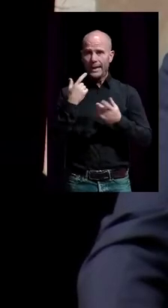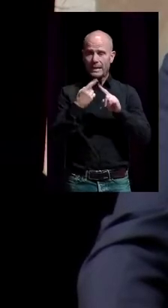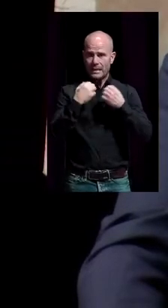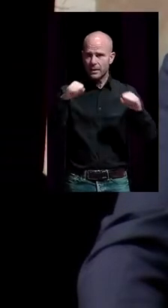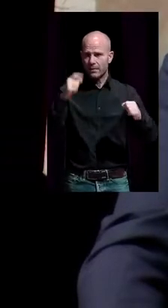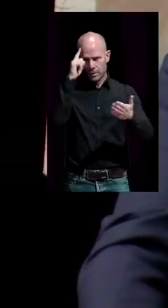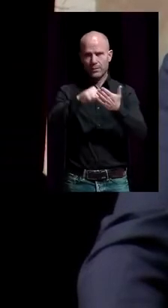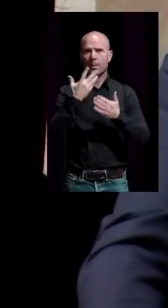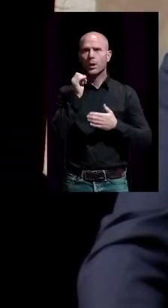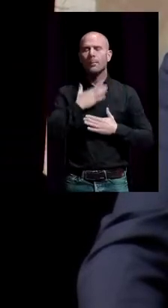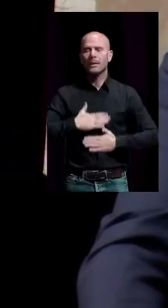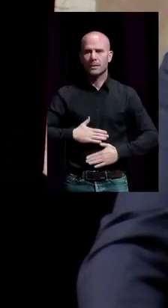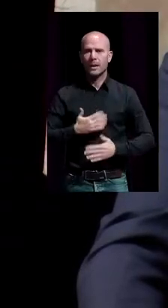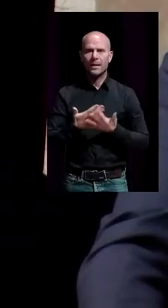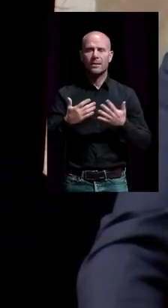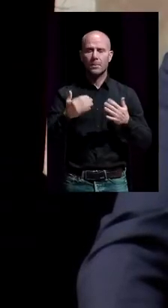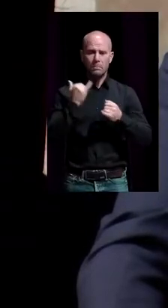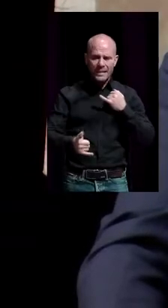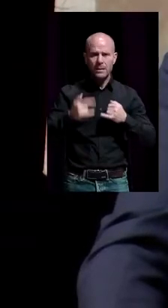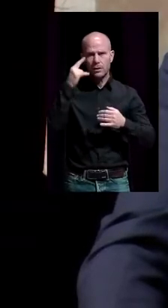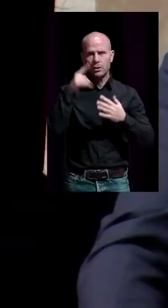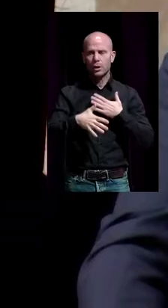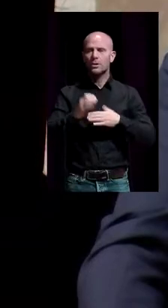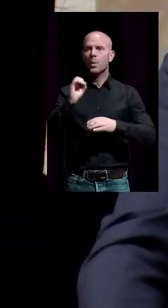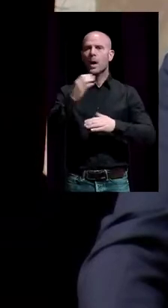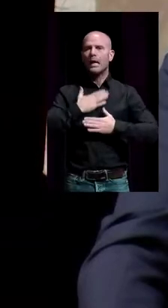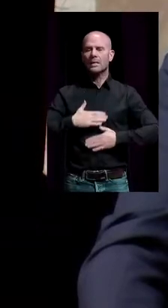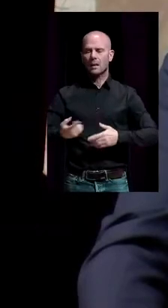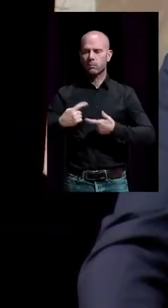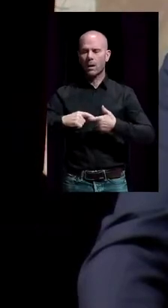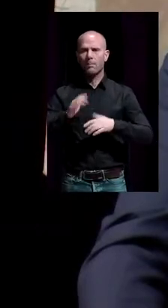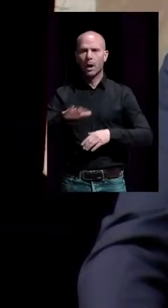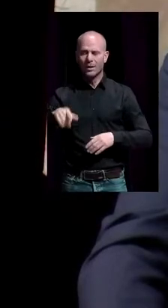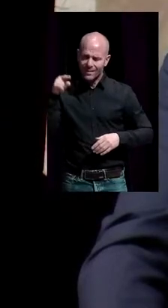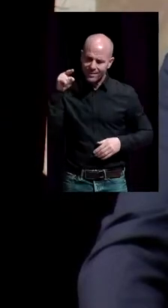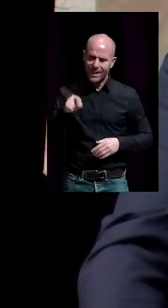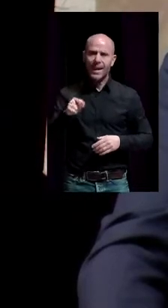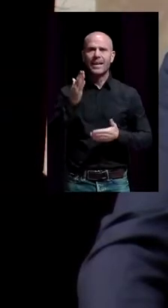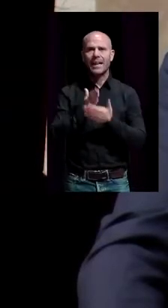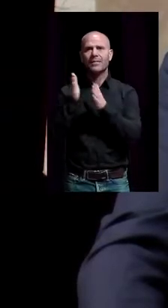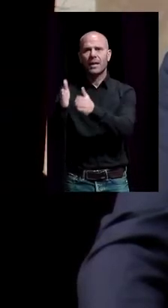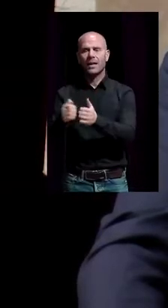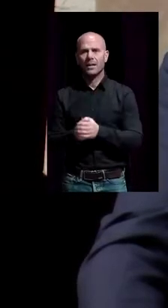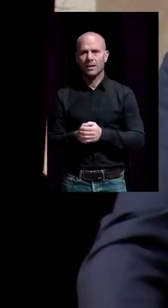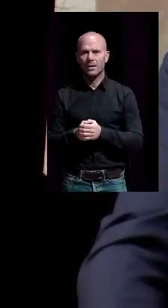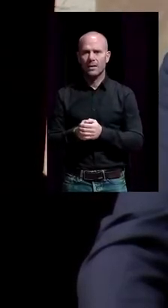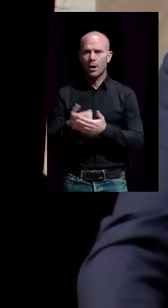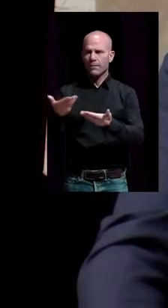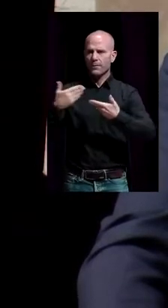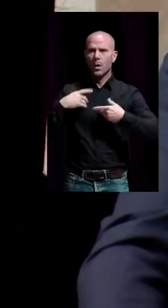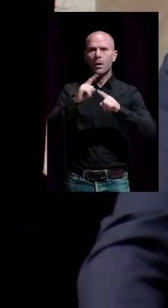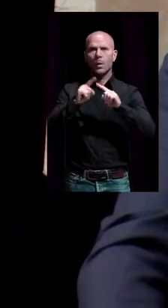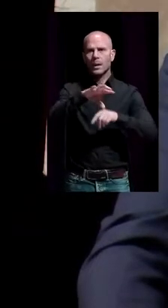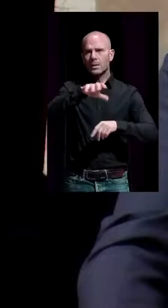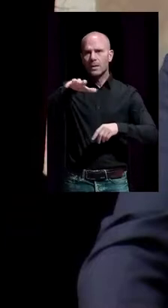om hälsa och inte minst psykisk ohälsa hos barn. Det är ju den vägen vi må gå. Och få de olika